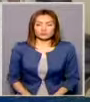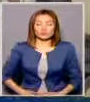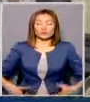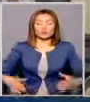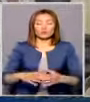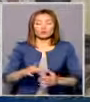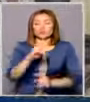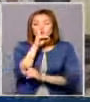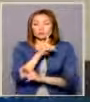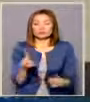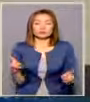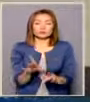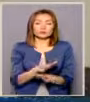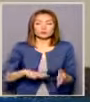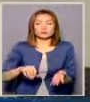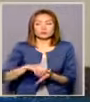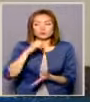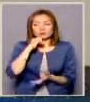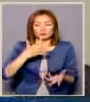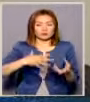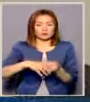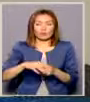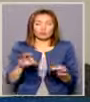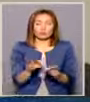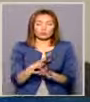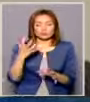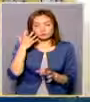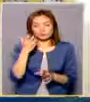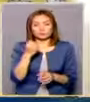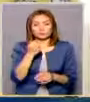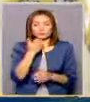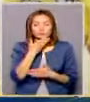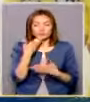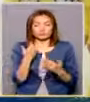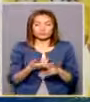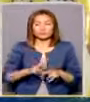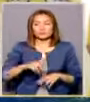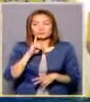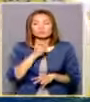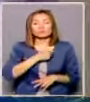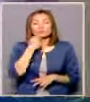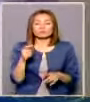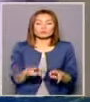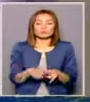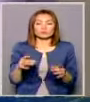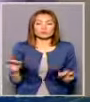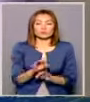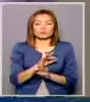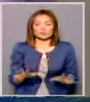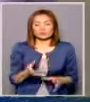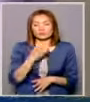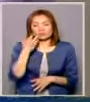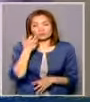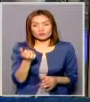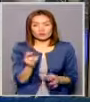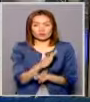Ансамбльдің бір ерекшелігі өнер көрсетіп жүрген ардагерлердің кәсіби музыкалық білімі жоқ. Бірақ олардың жасына қарамастан өнерге деген қызығушылығы зор.